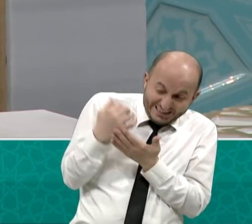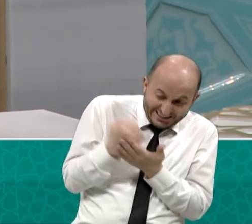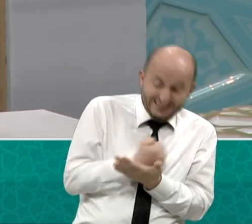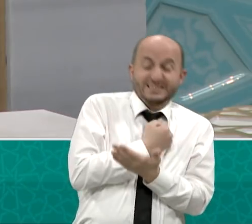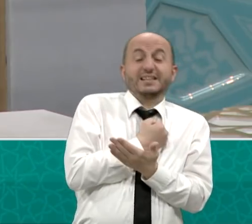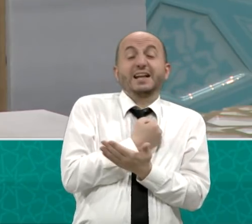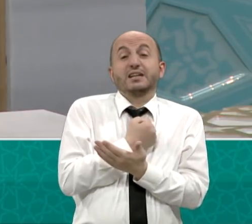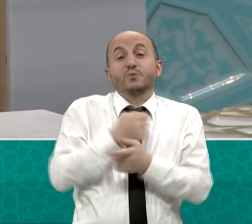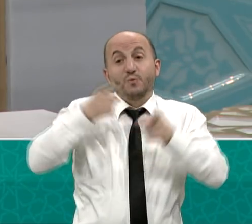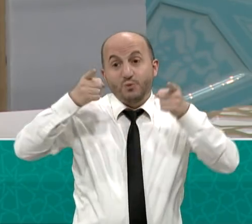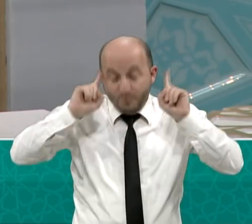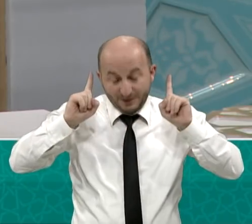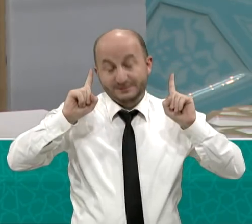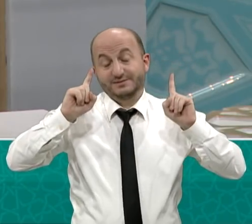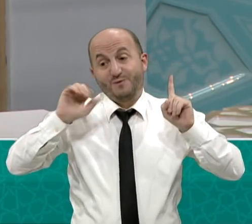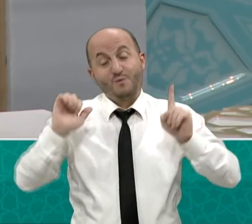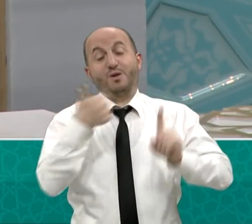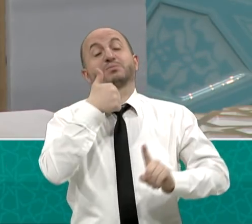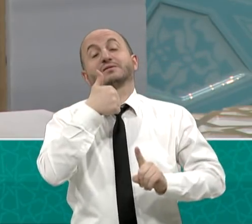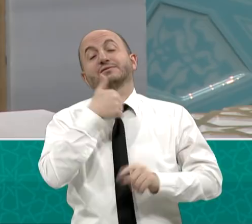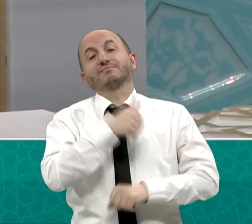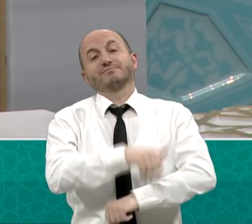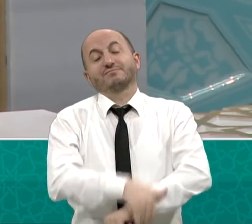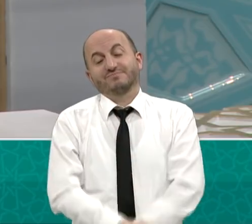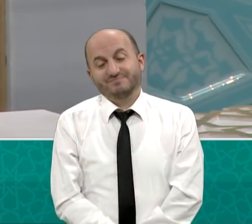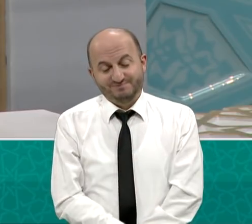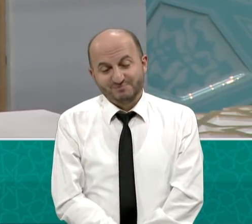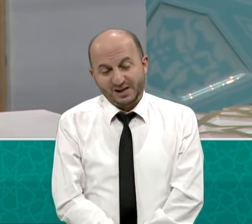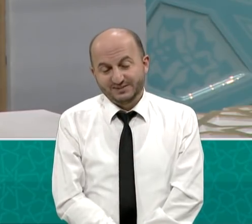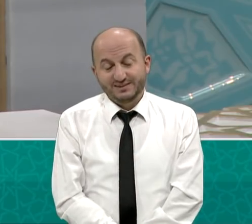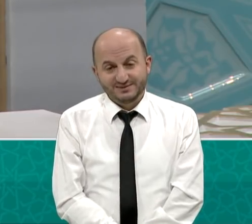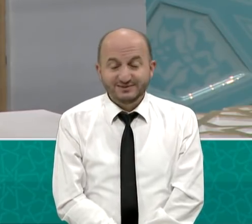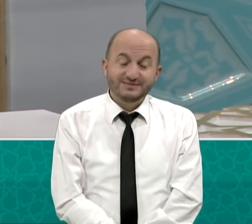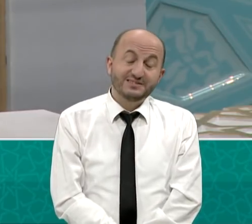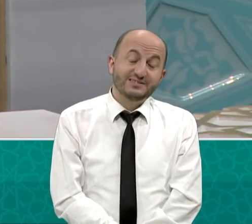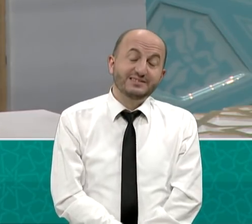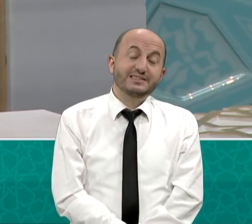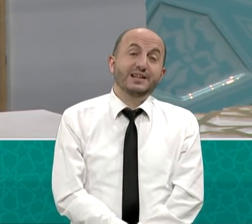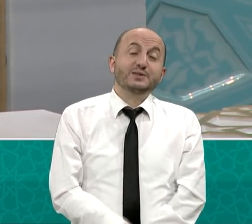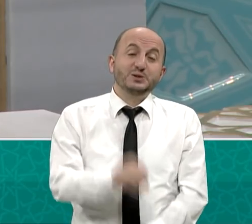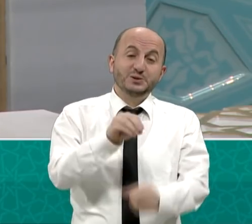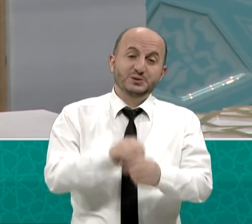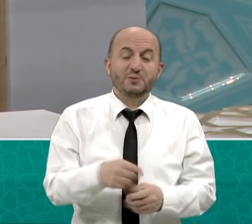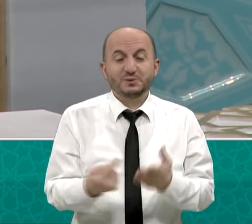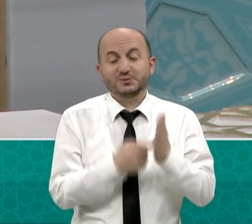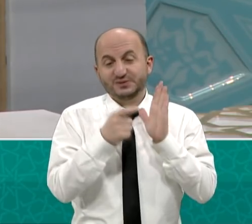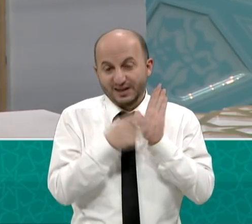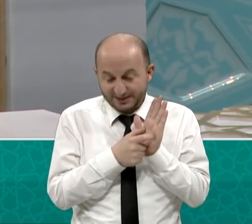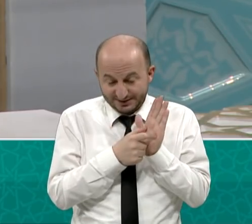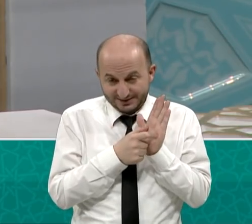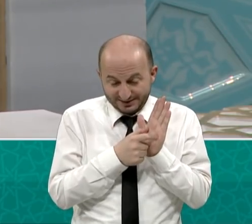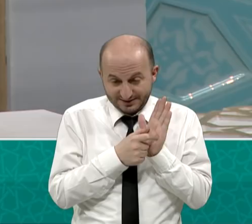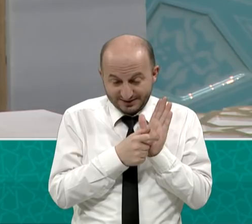olarak istiğfarın da bu anlamda ne kadar manidar bir husus olduğunu görmekteyiz. Son bir ayet. İnnellezine